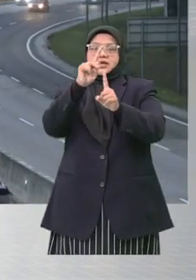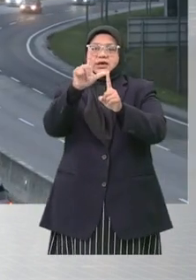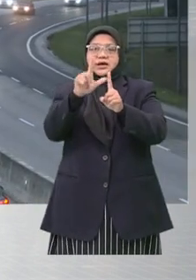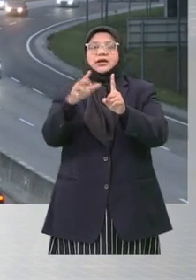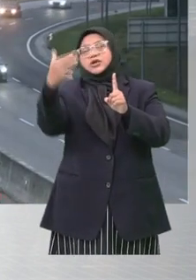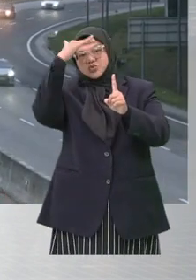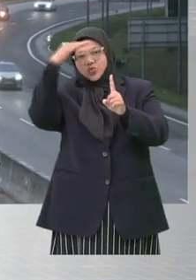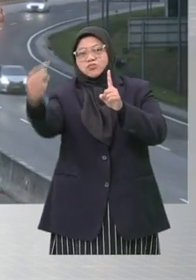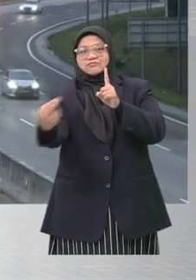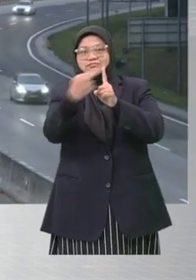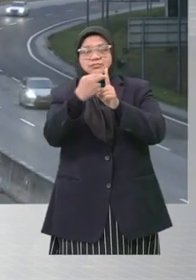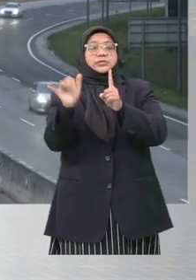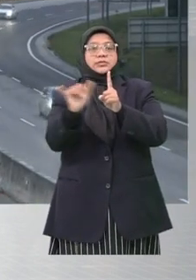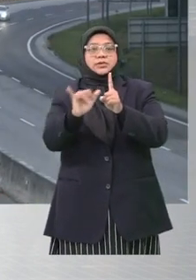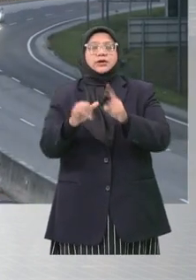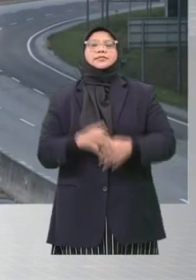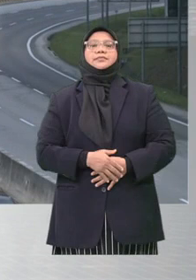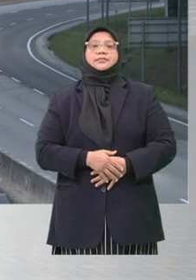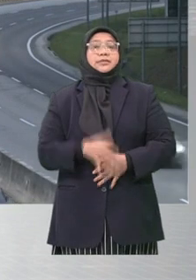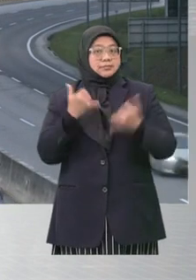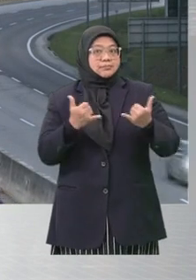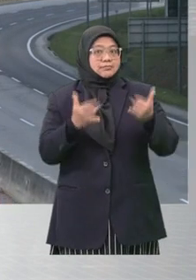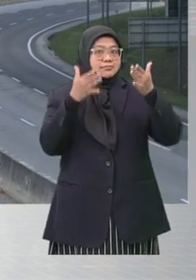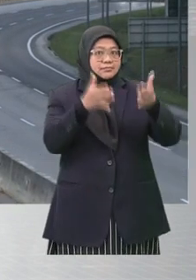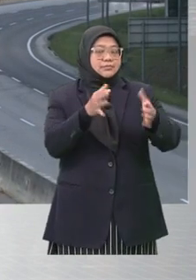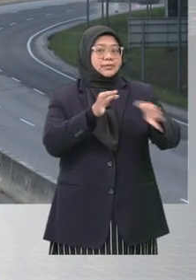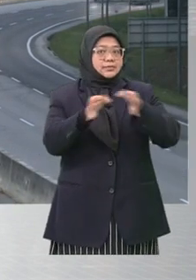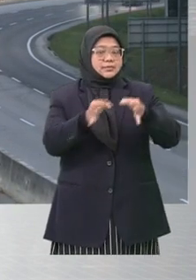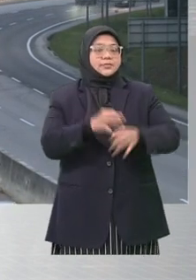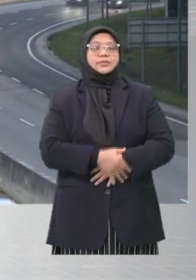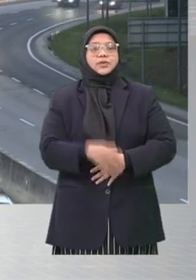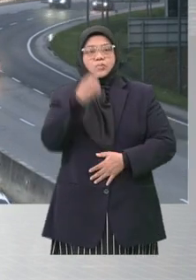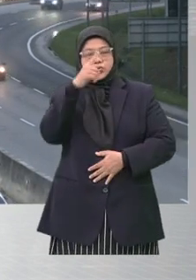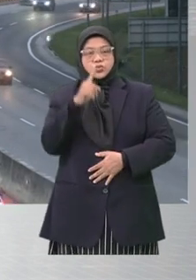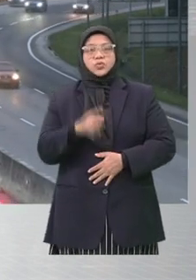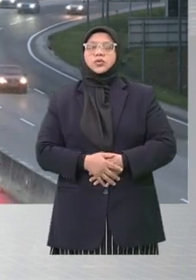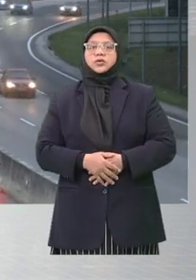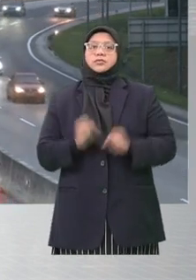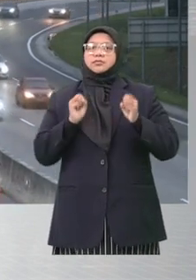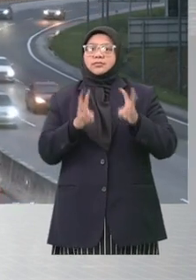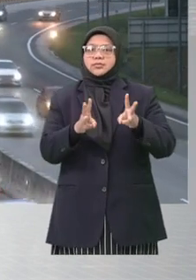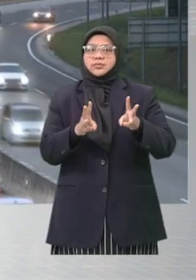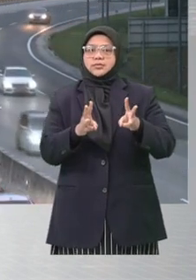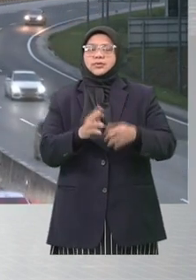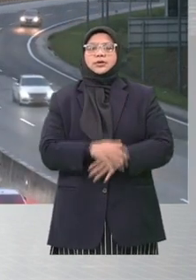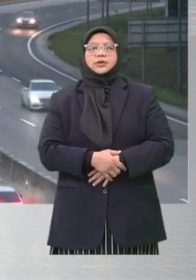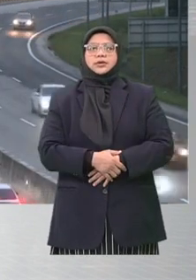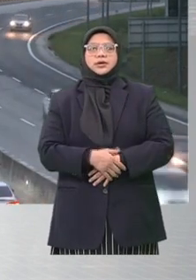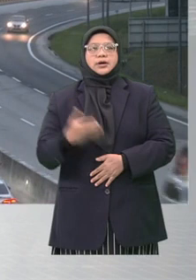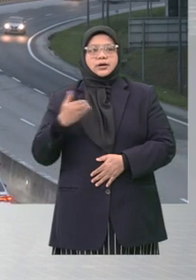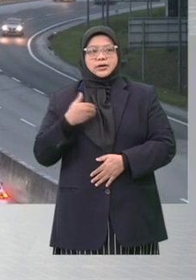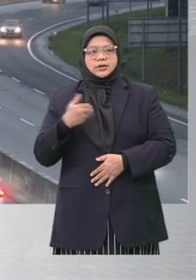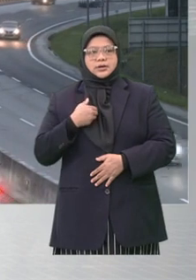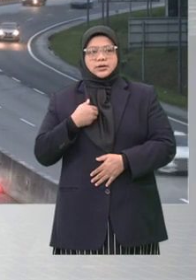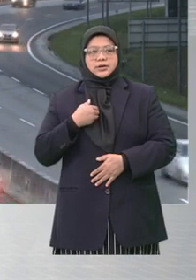bahagian utara terlebih dahulu. Boleh Jasmin? Boleh, silakan. Okey, bagi Lebuh Raya utara selatan plus E1, itu bagi arah